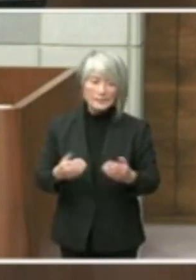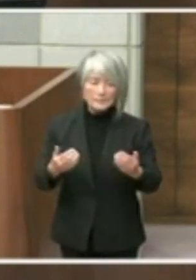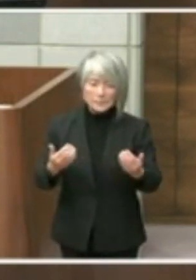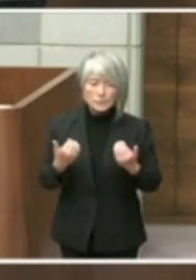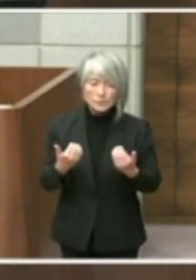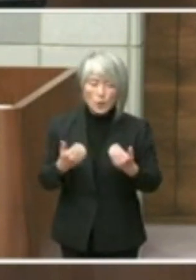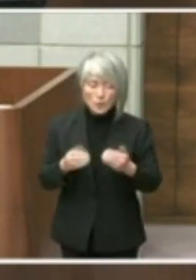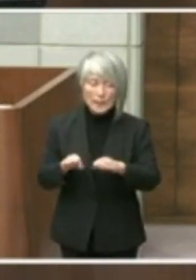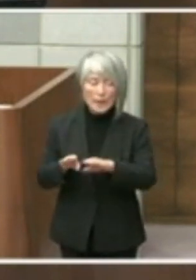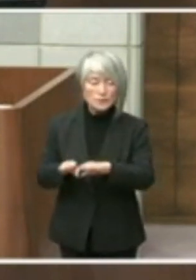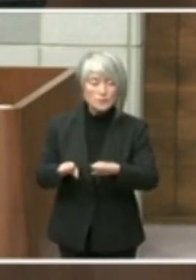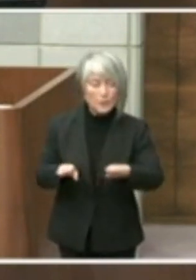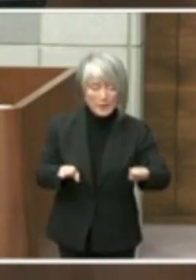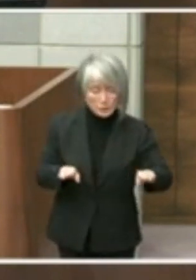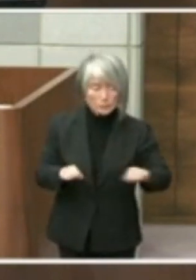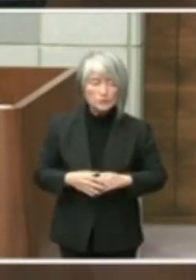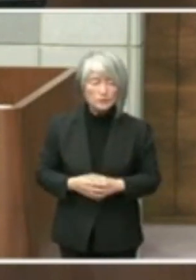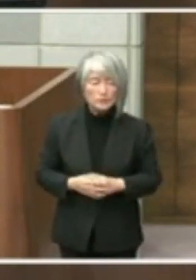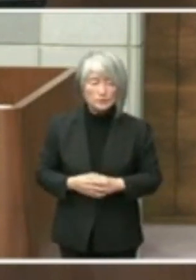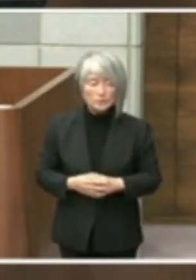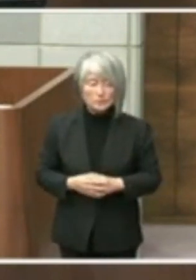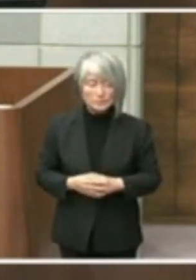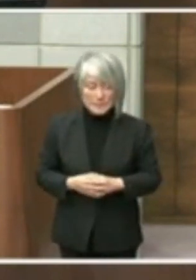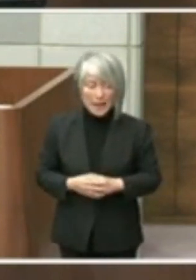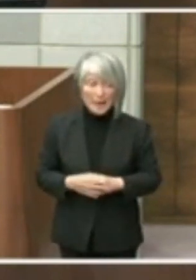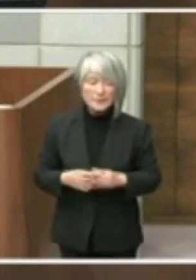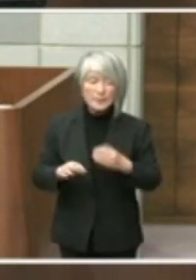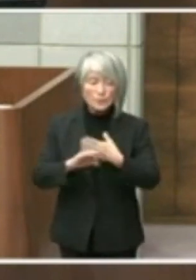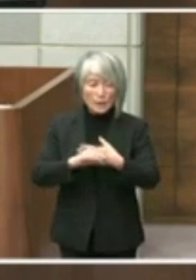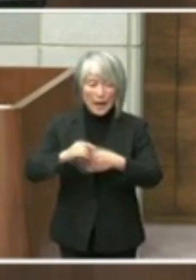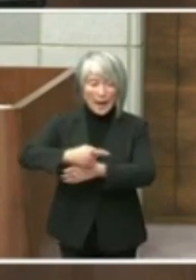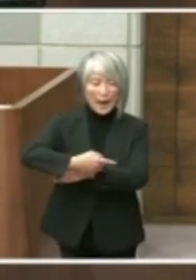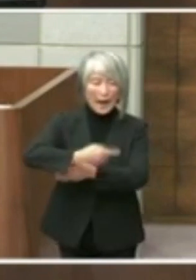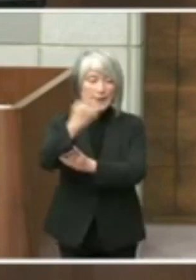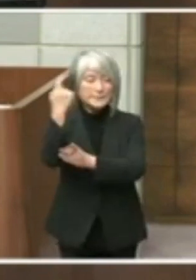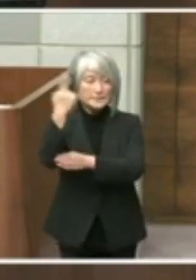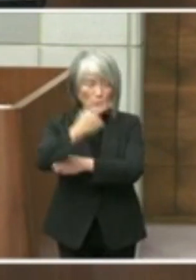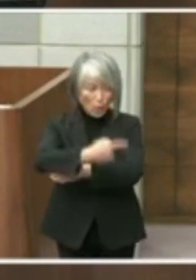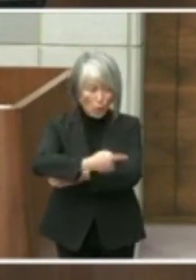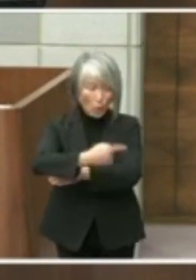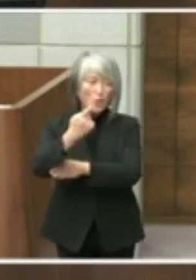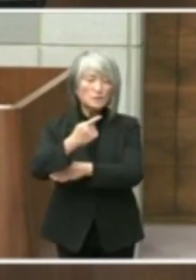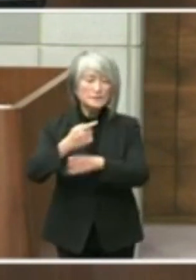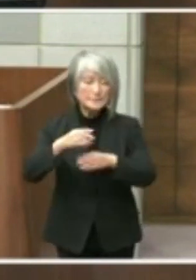スペースを確保しております。ただし、はしご車などの大型車両が起床した際、